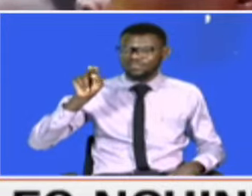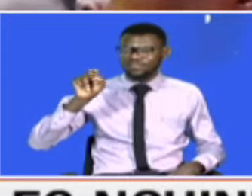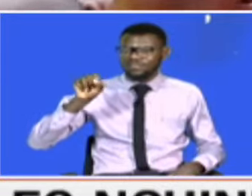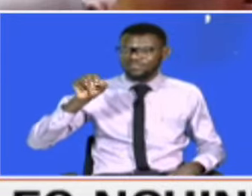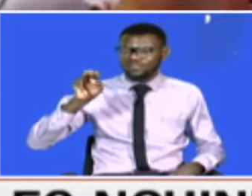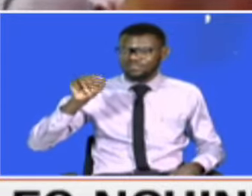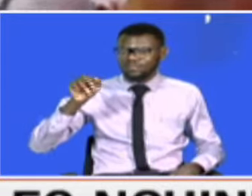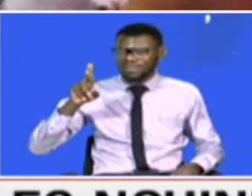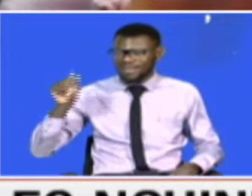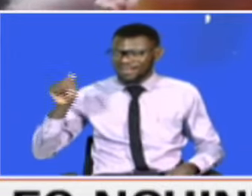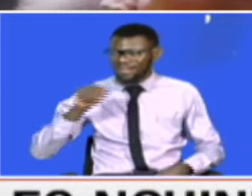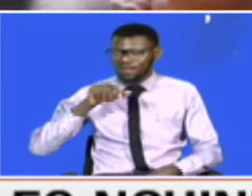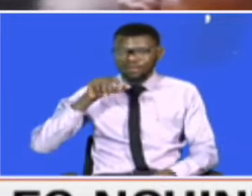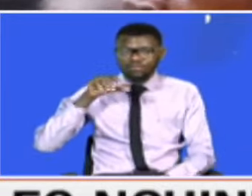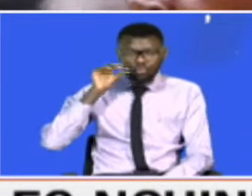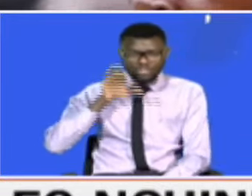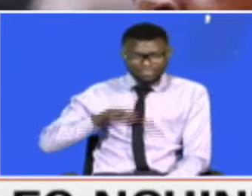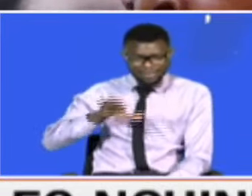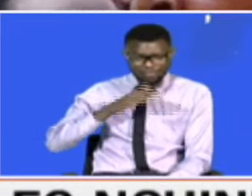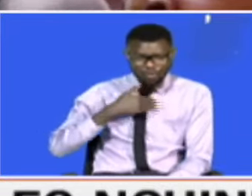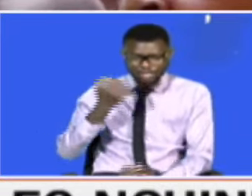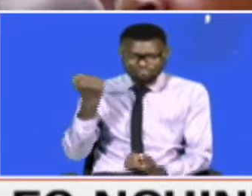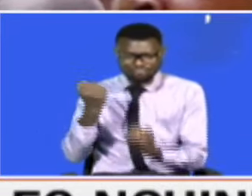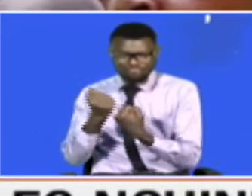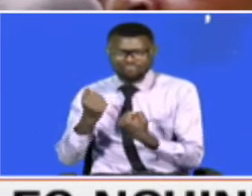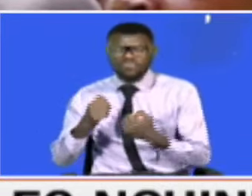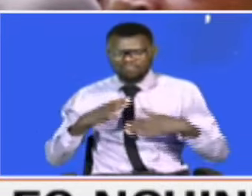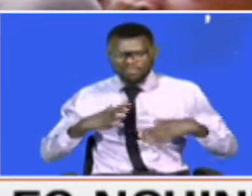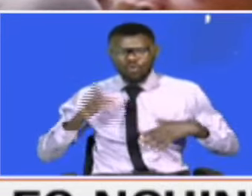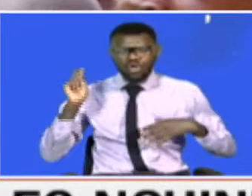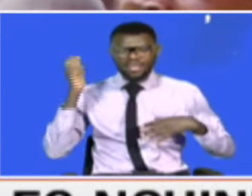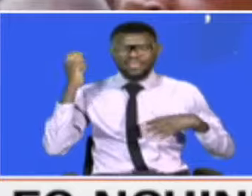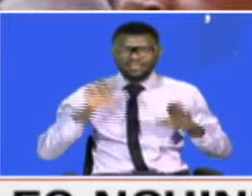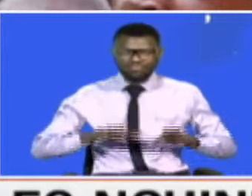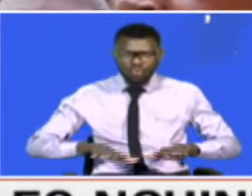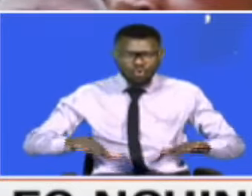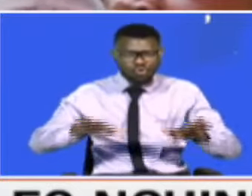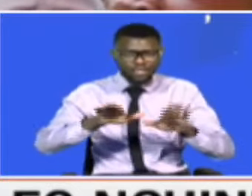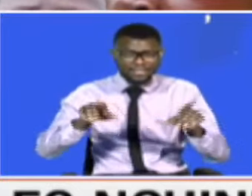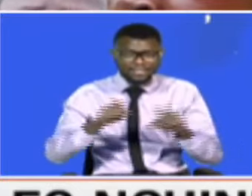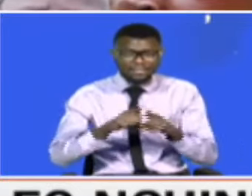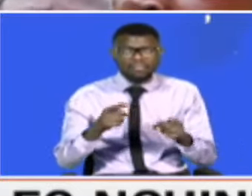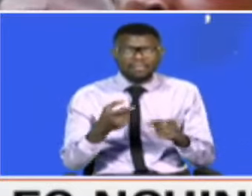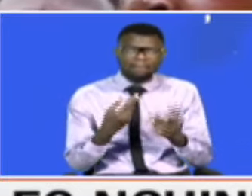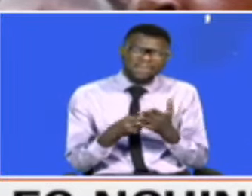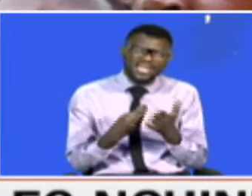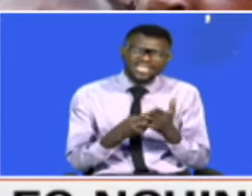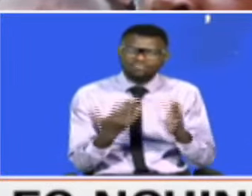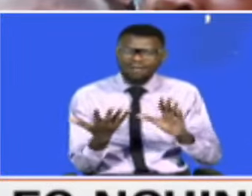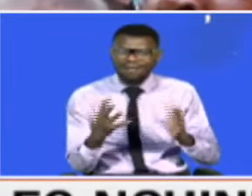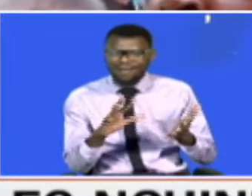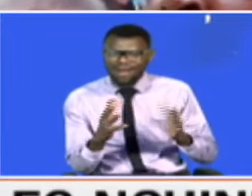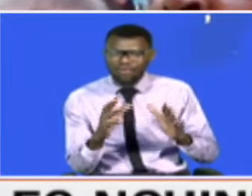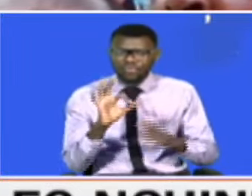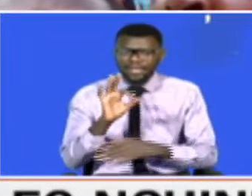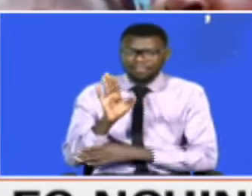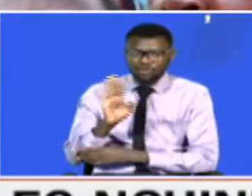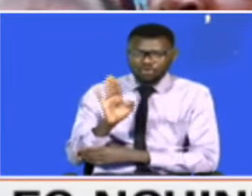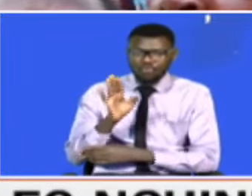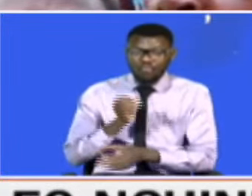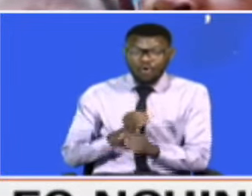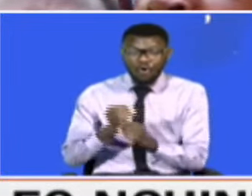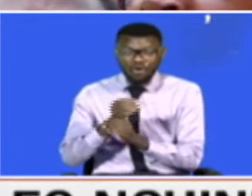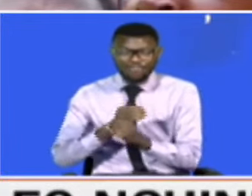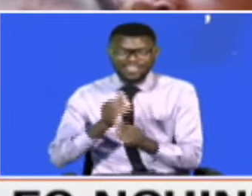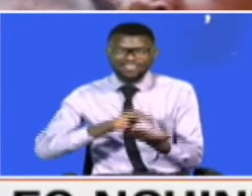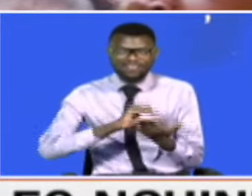tunataka pia tuwashikilie kwa sababu ni wa Kenya. Na pia tumeweka pesa around 3 billion katika coffee cherifad, na hii